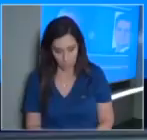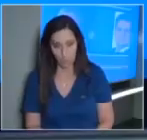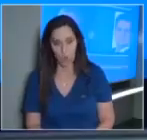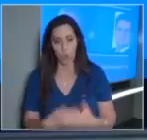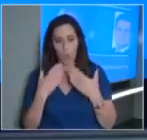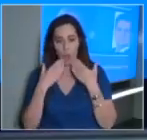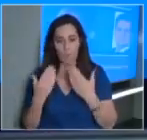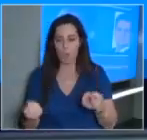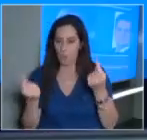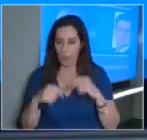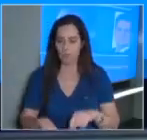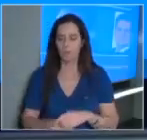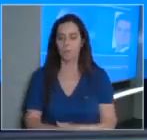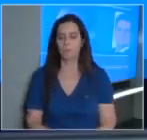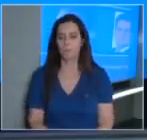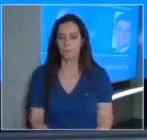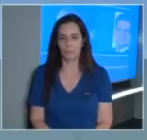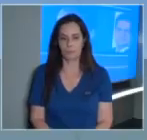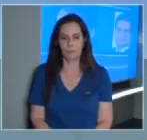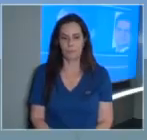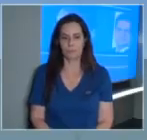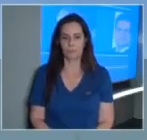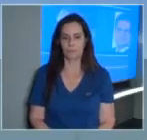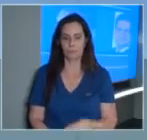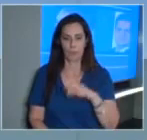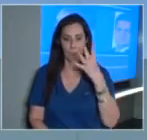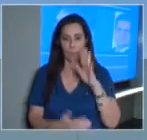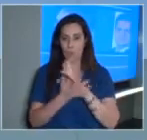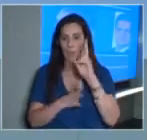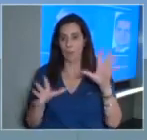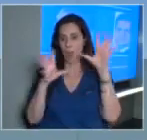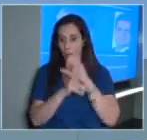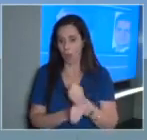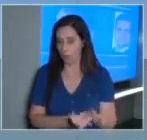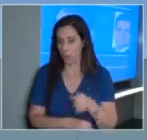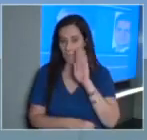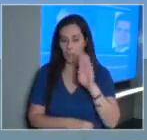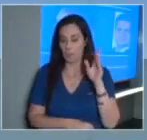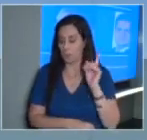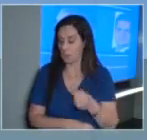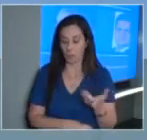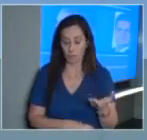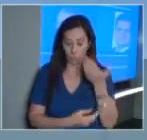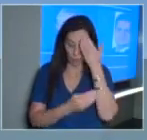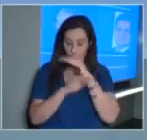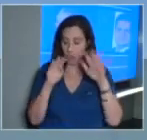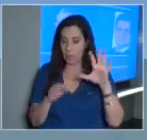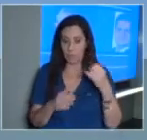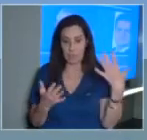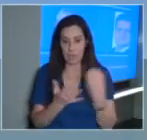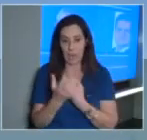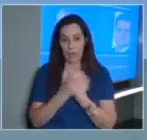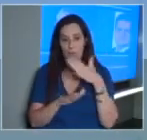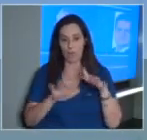מנסור עבאס, תודה רבה שהגעת אלינו. תודה. ביום רביעי בחצות, כאמור, אמור ראש הממשלה נתניהו להודיע האם עלה